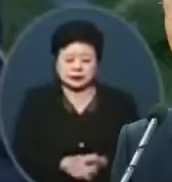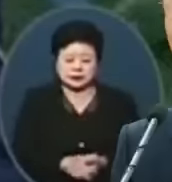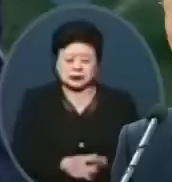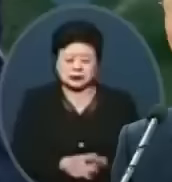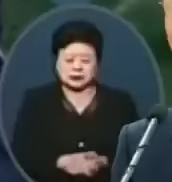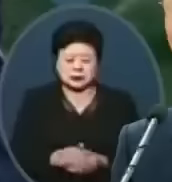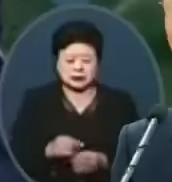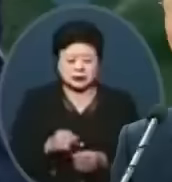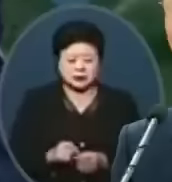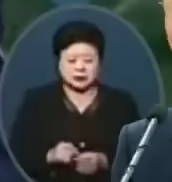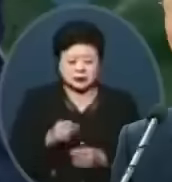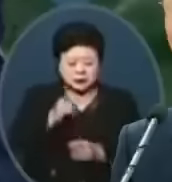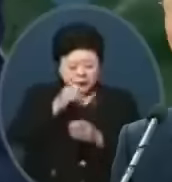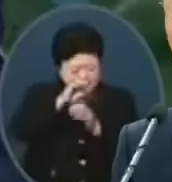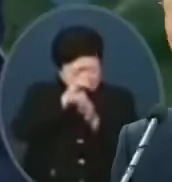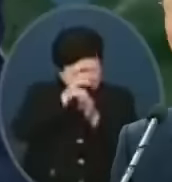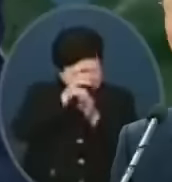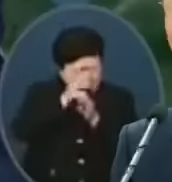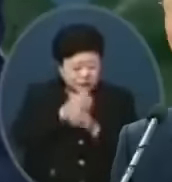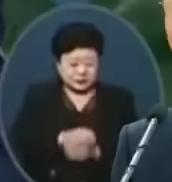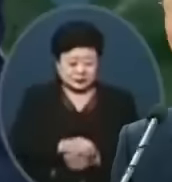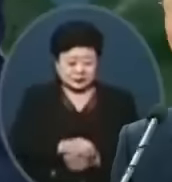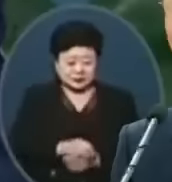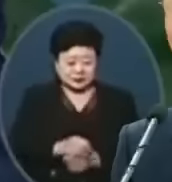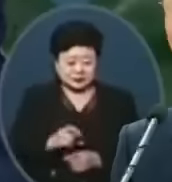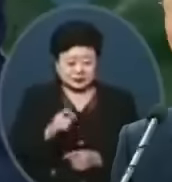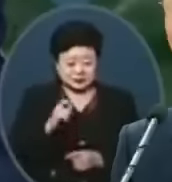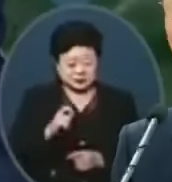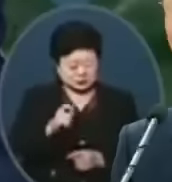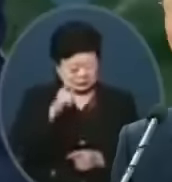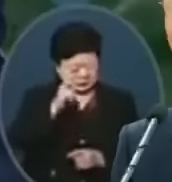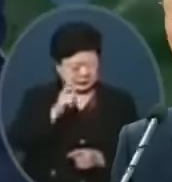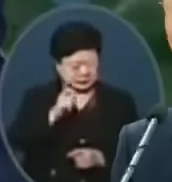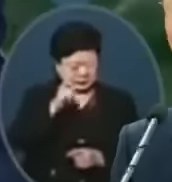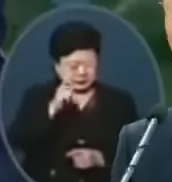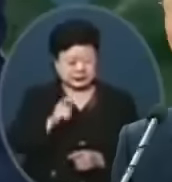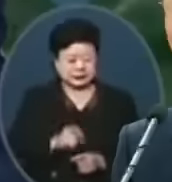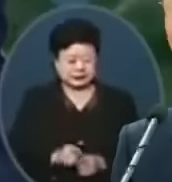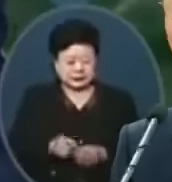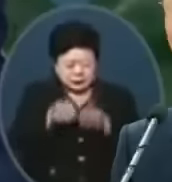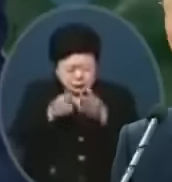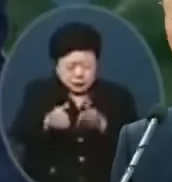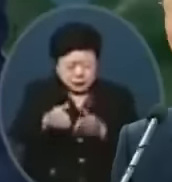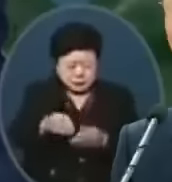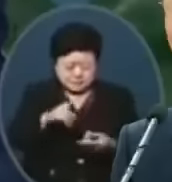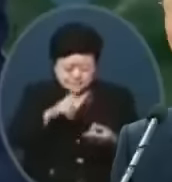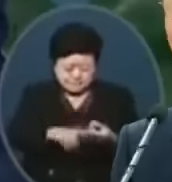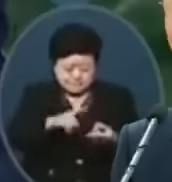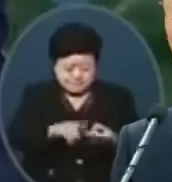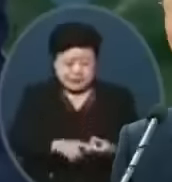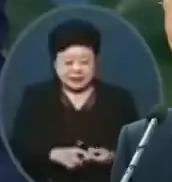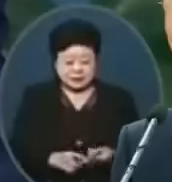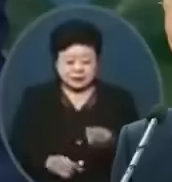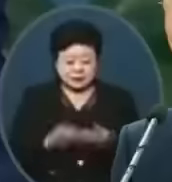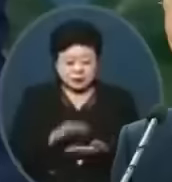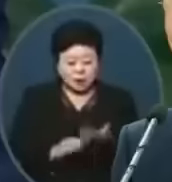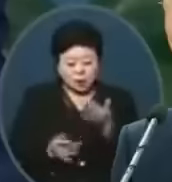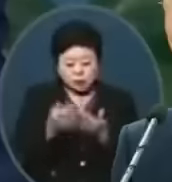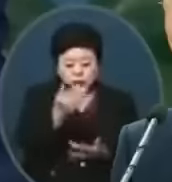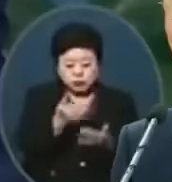확대경으로 종이에 구멍을 뚫을 때 초점을 딱 맞추고 있으면 연계가 물씬물씬 나면서